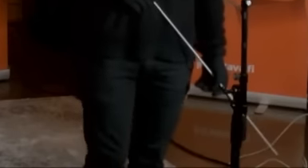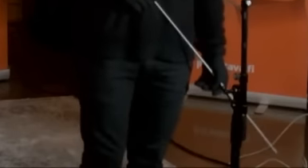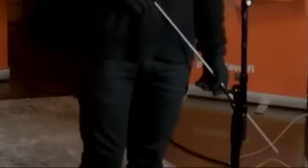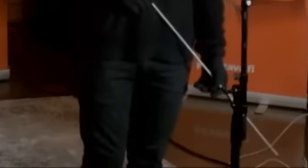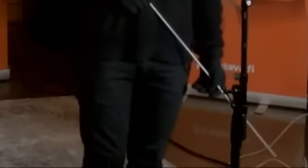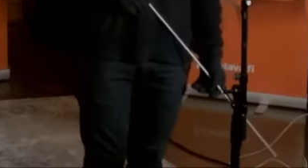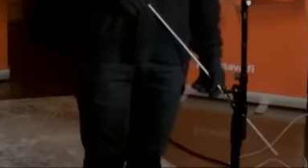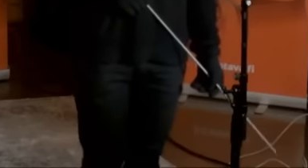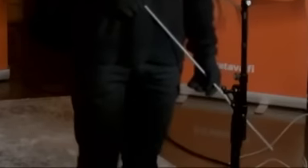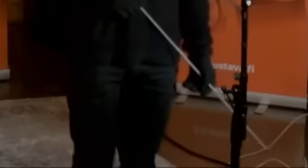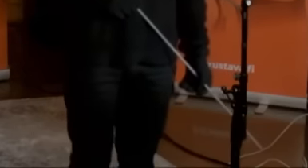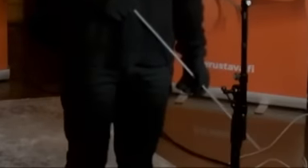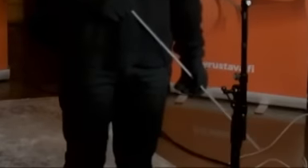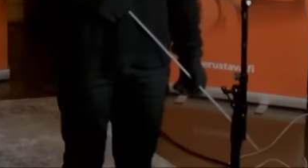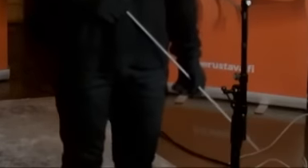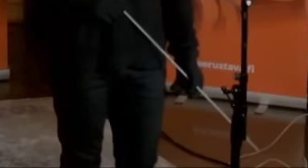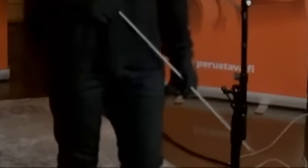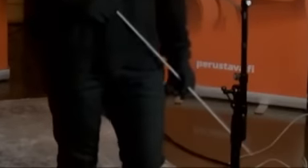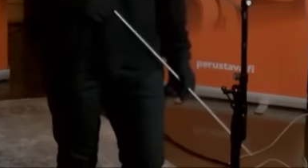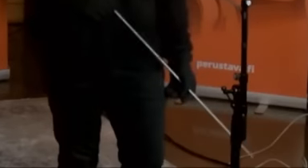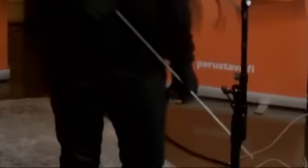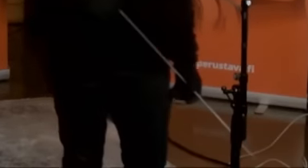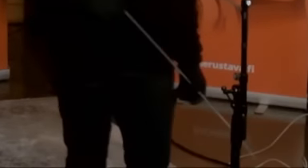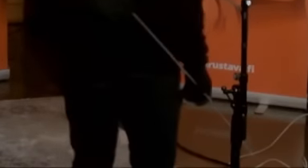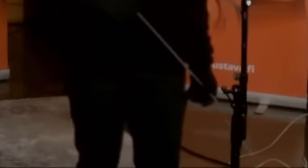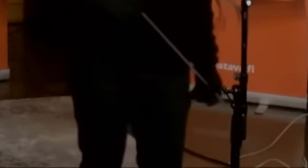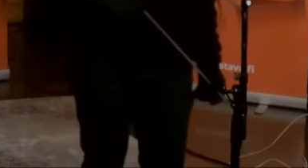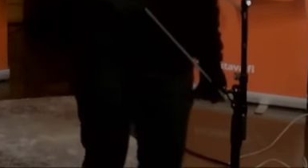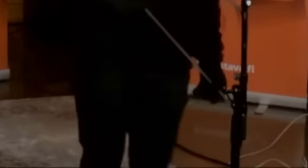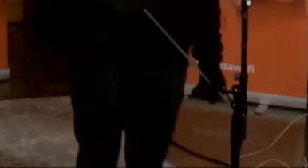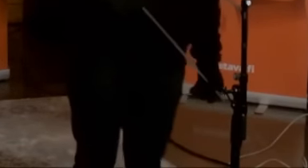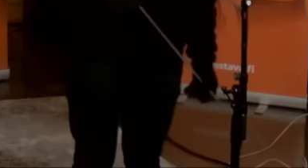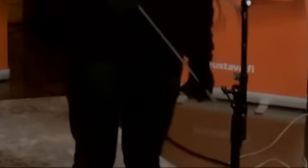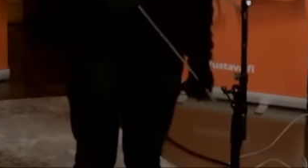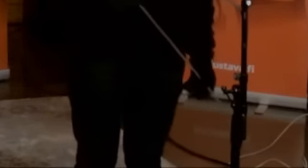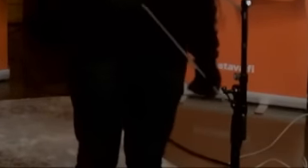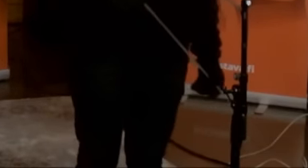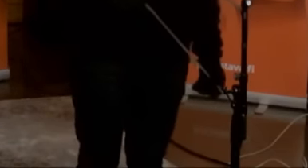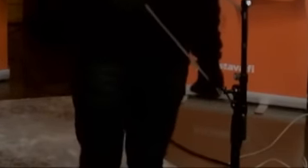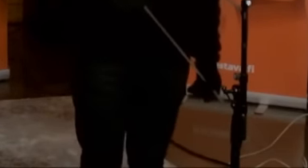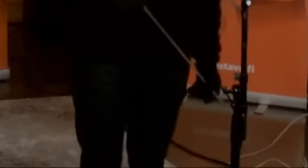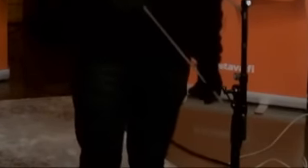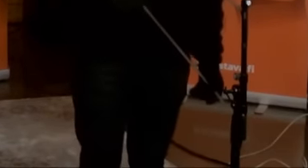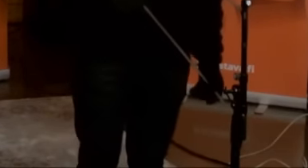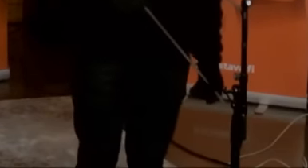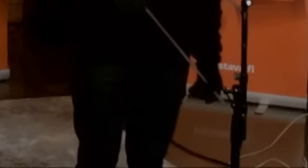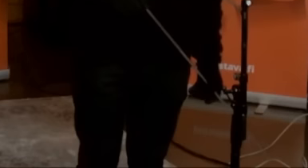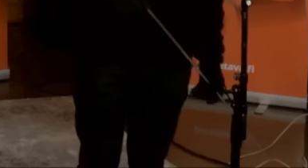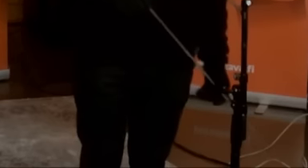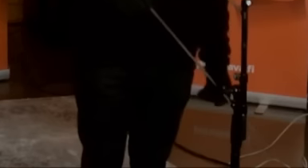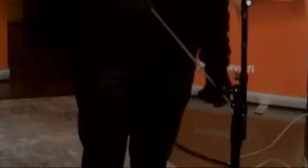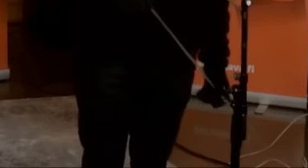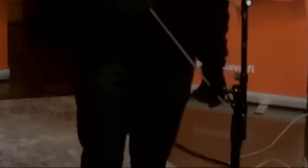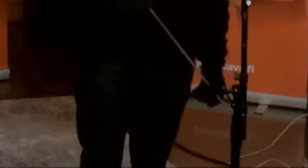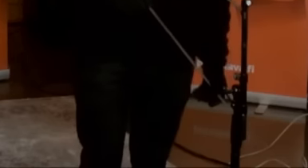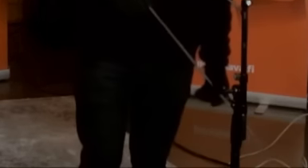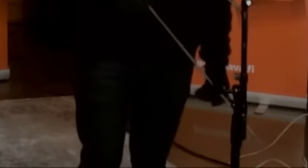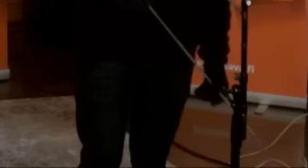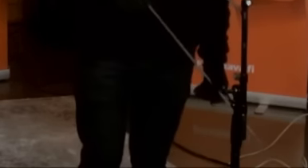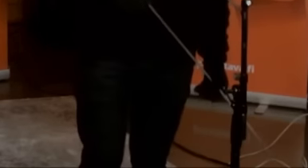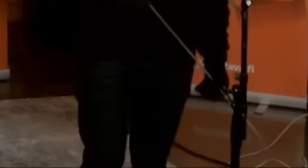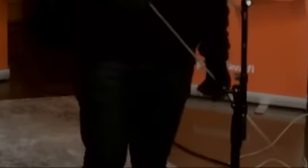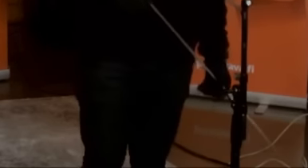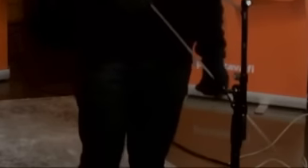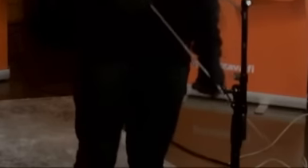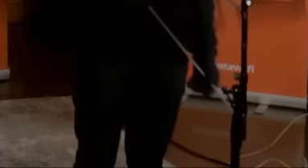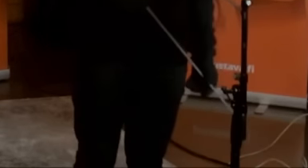Seuraavaksi vuorossa yleisön pyynnöstä Tiernapojat. Jouluperinne Pohjois-Pohjanmaalta, jonka